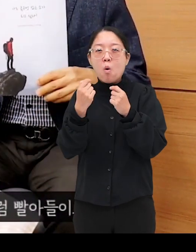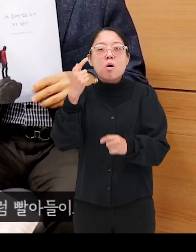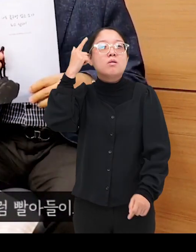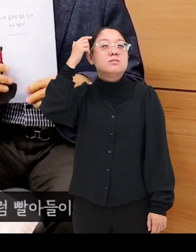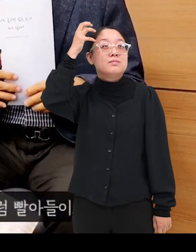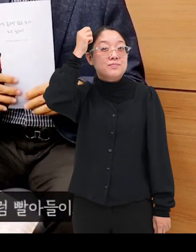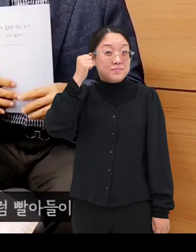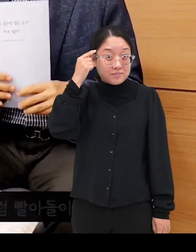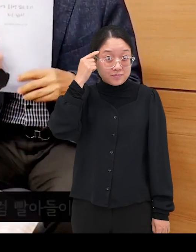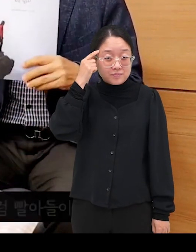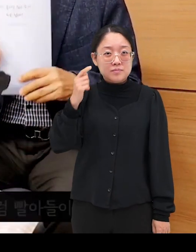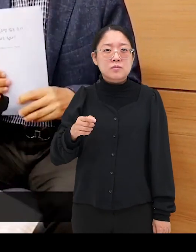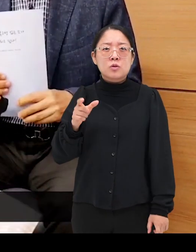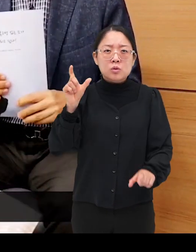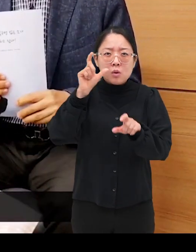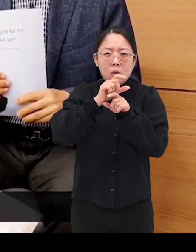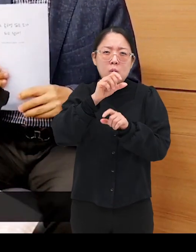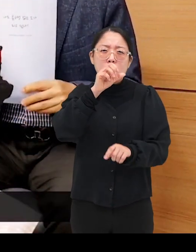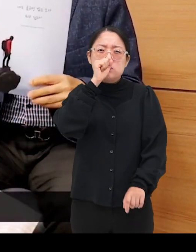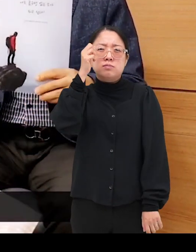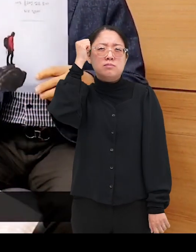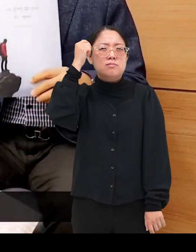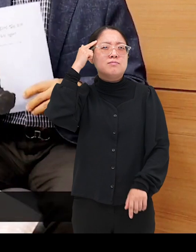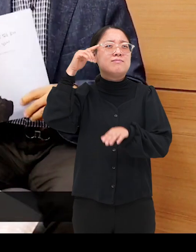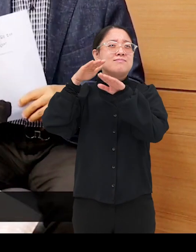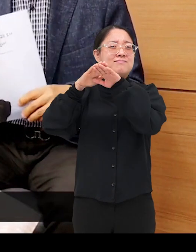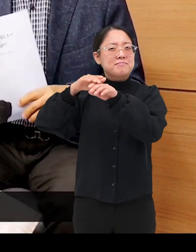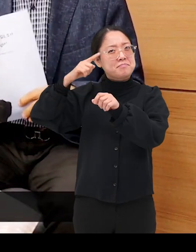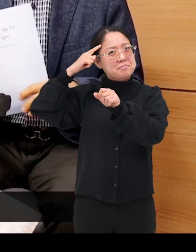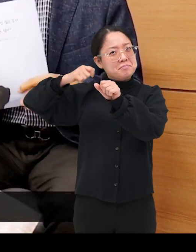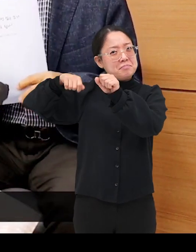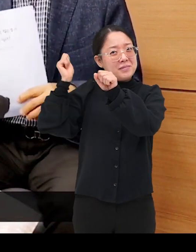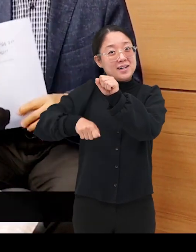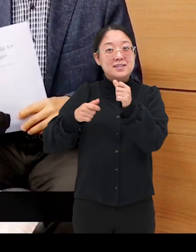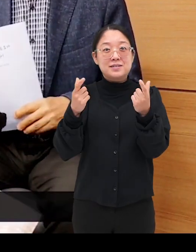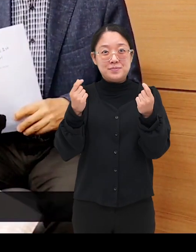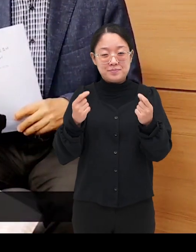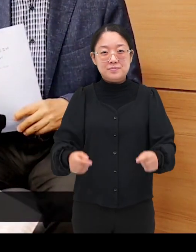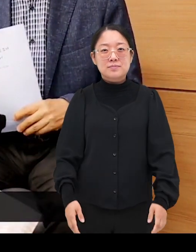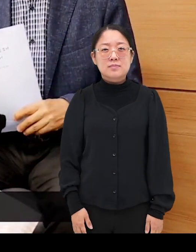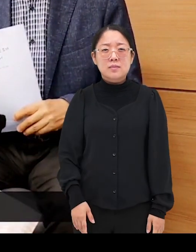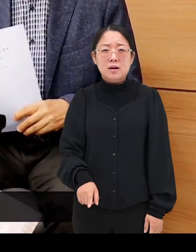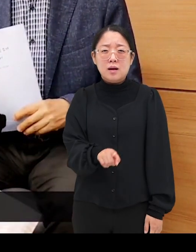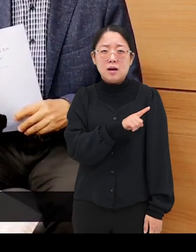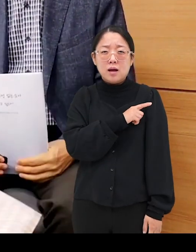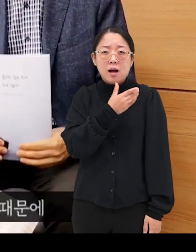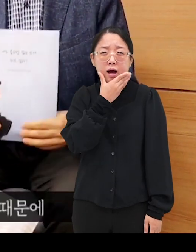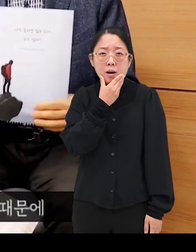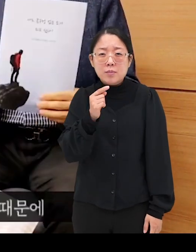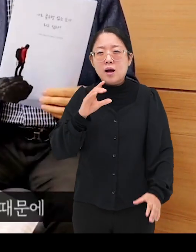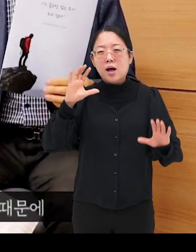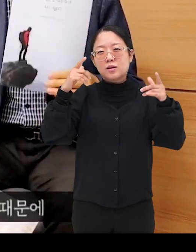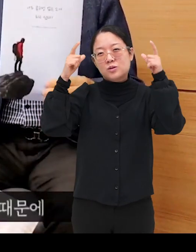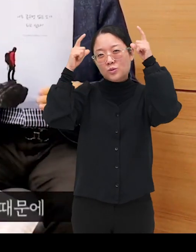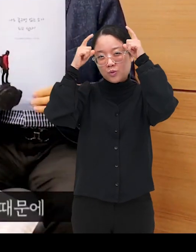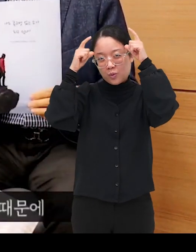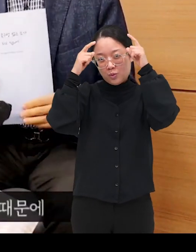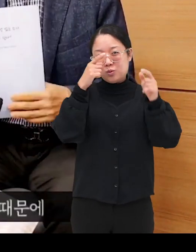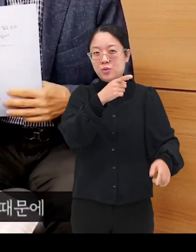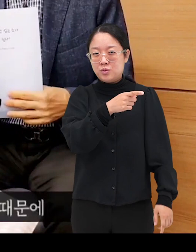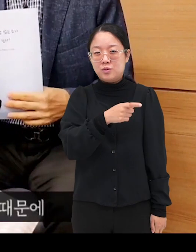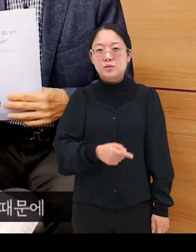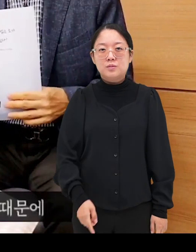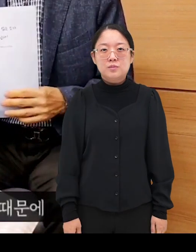이렇게 빨아들이려고 그때의 기억은 그리고 또 좋은 기억은 그대로 남아 있는 것 같아요. 그